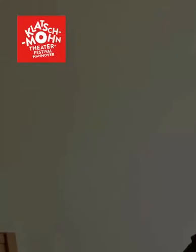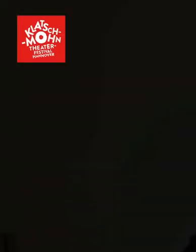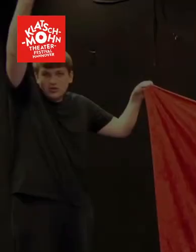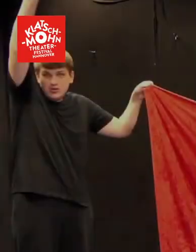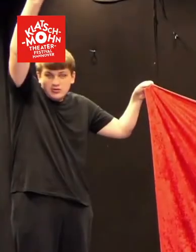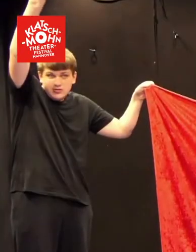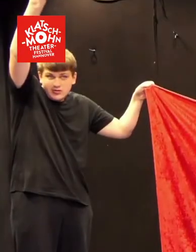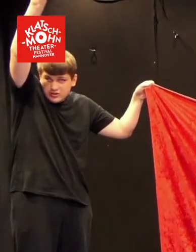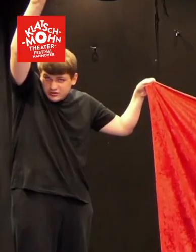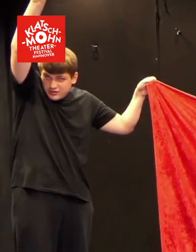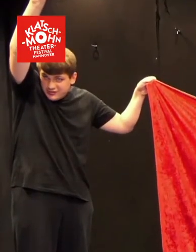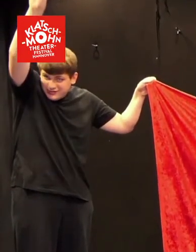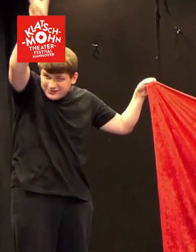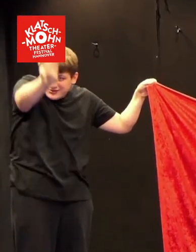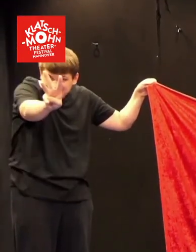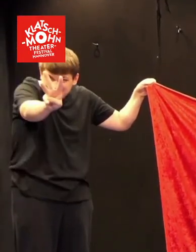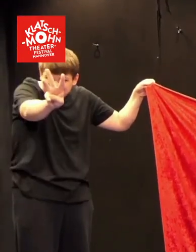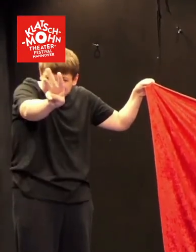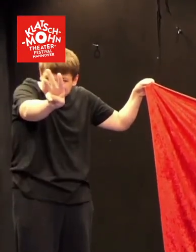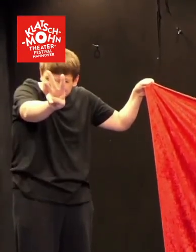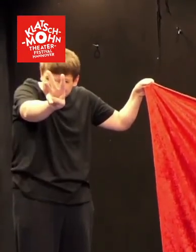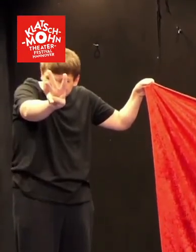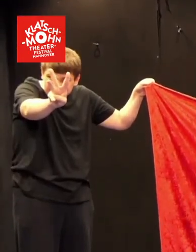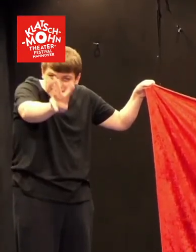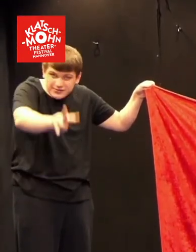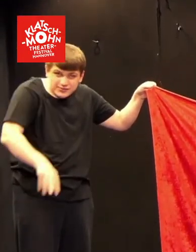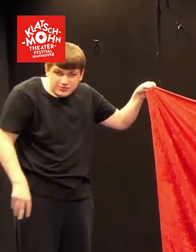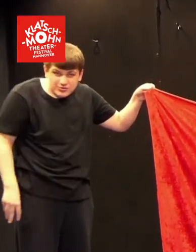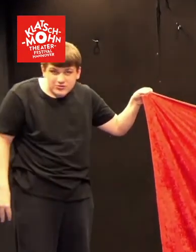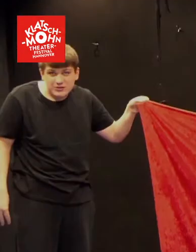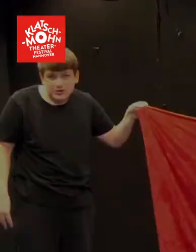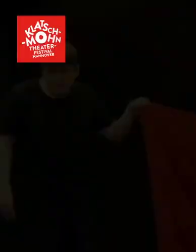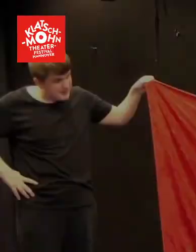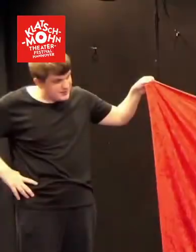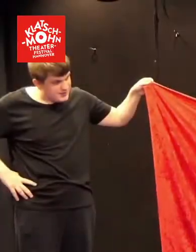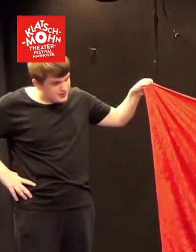zuschauen. Zwei Ausschnitte auf unserem Proben.